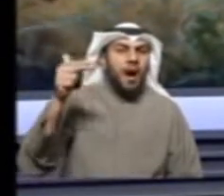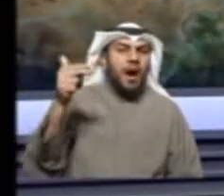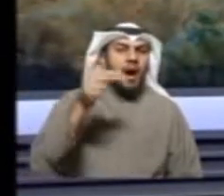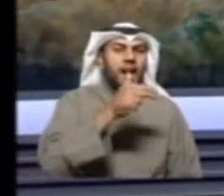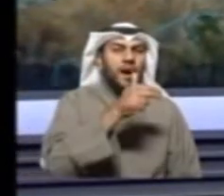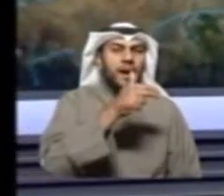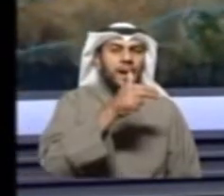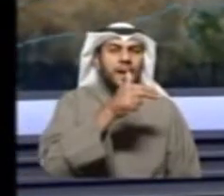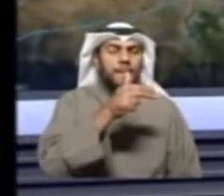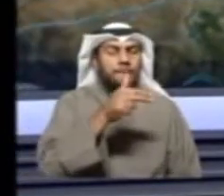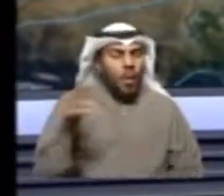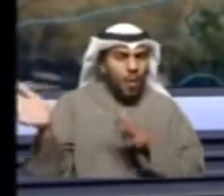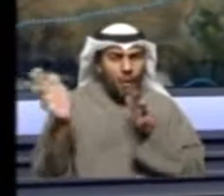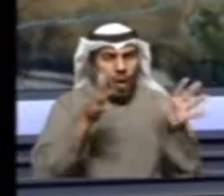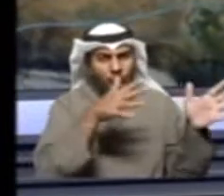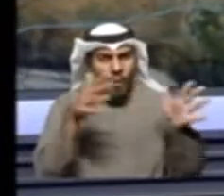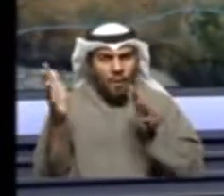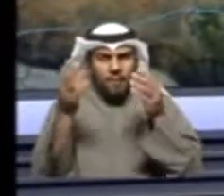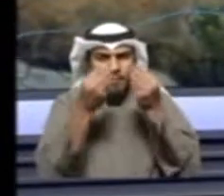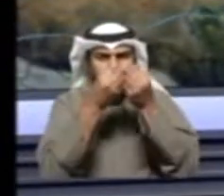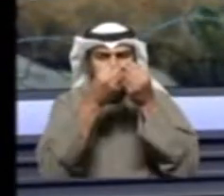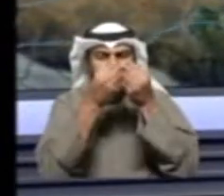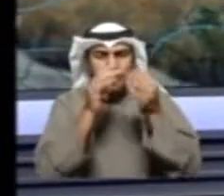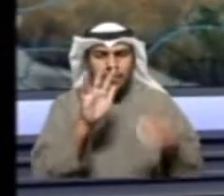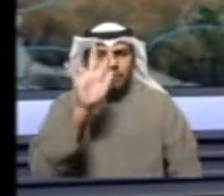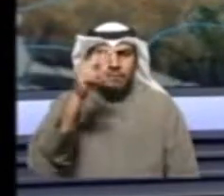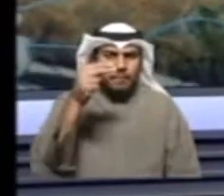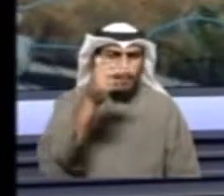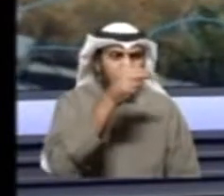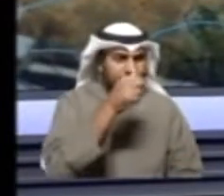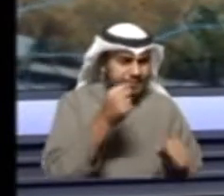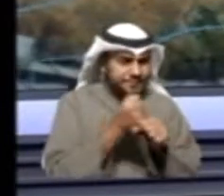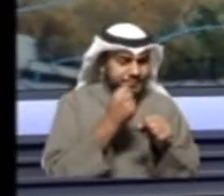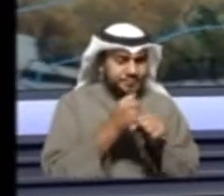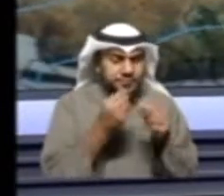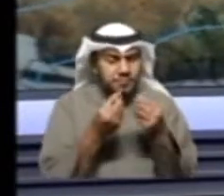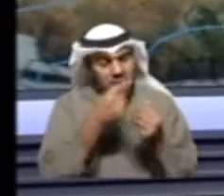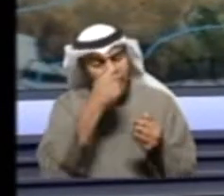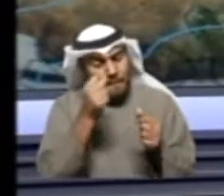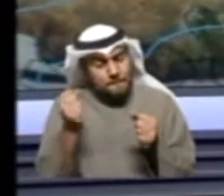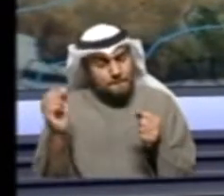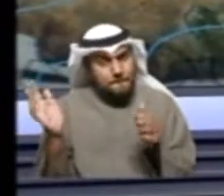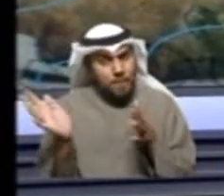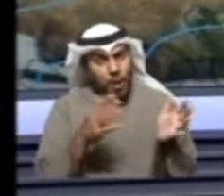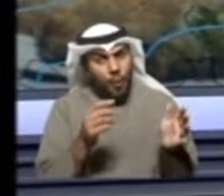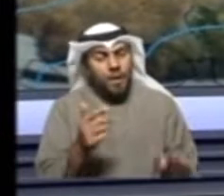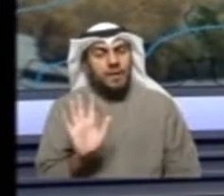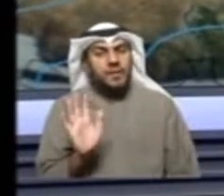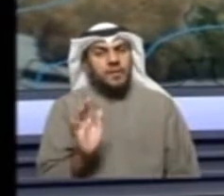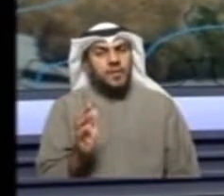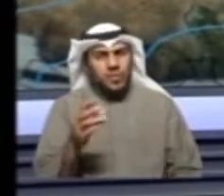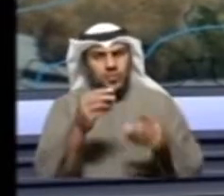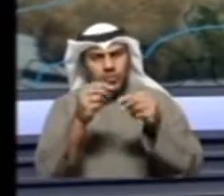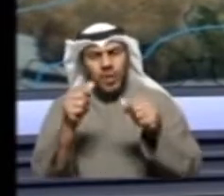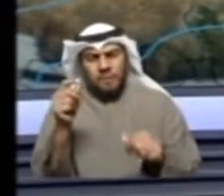شبه الجزيرة العربية مع رياح شمالية غربية خفيفة إلى معتدلة السرعة تنشط على فترات خاصة في منتصف النهار، تؤدي إلى إثارة